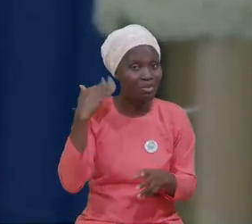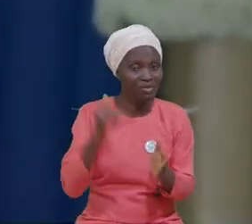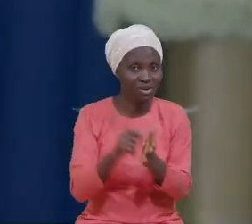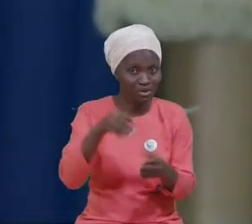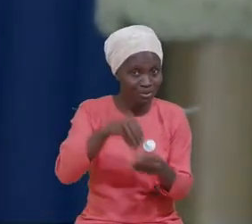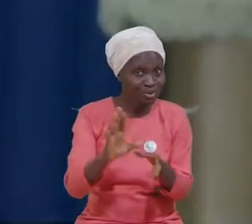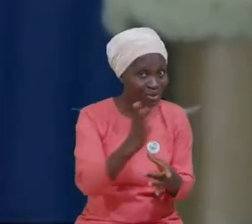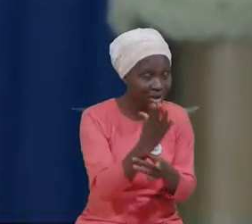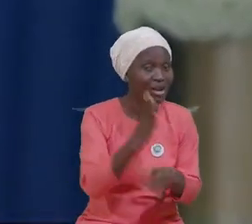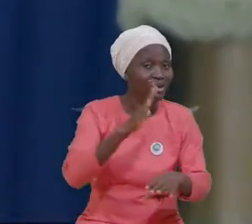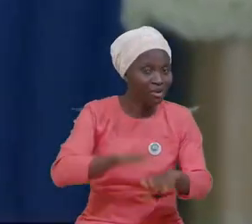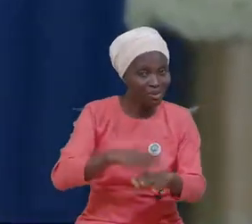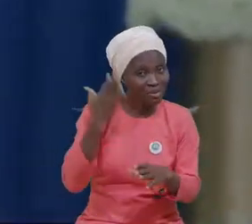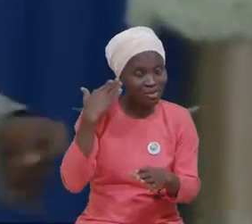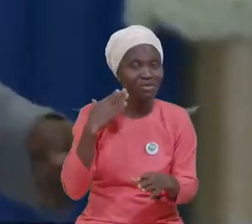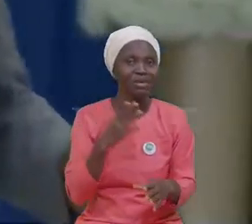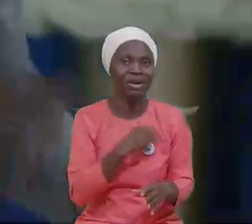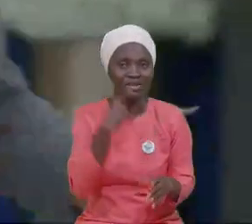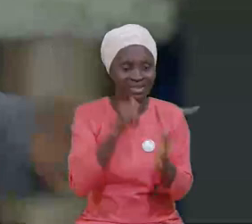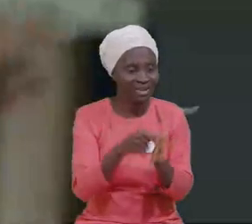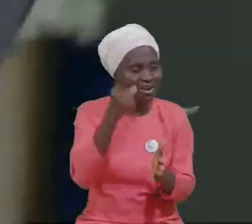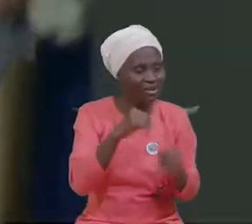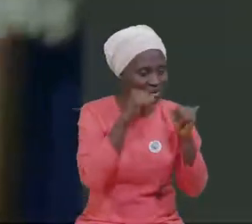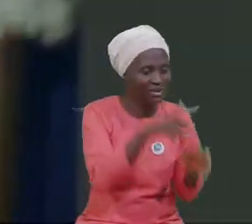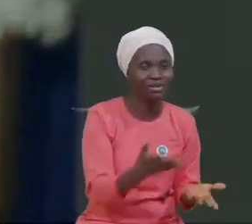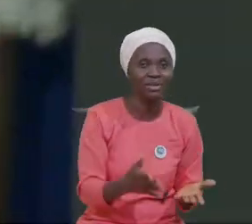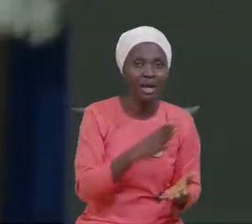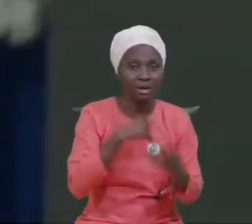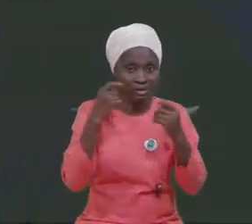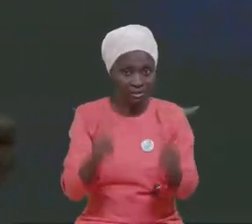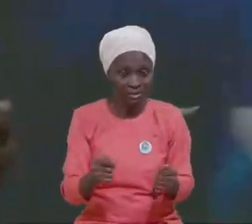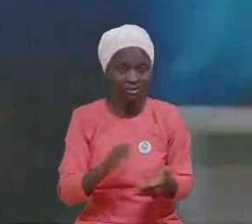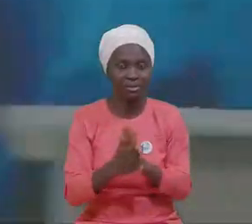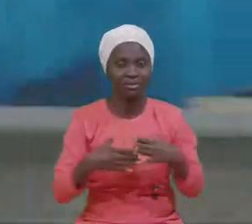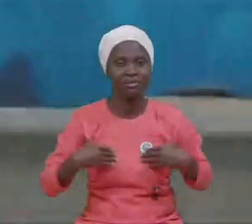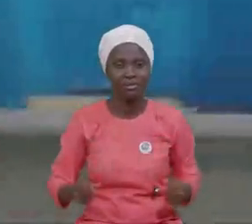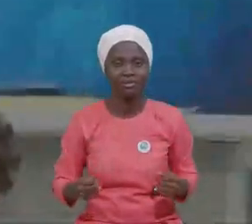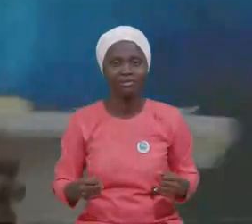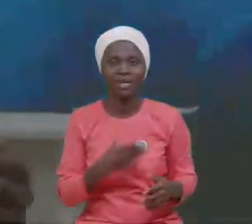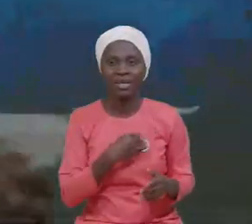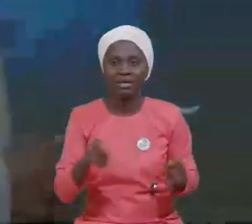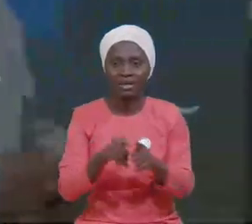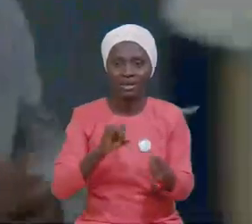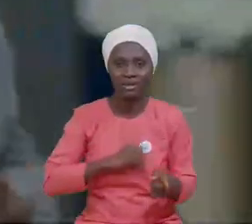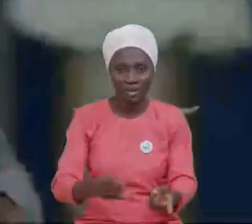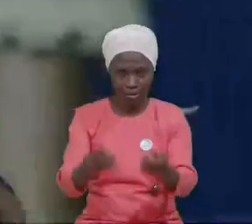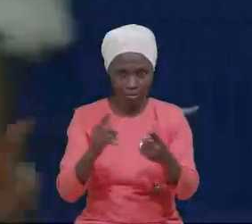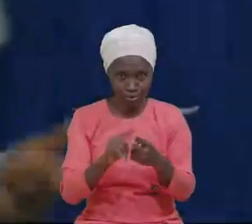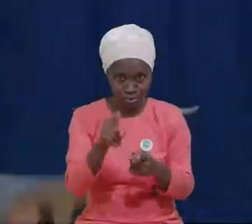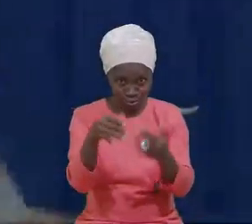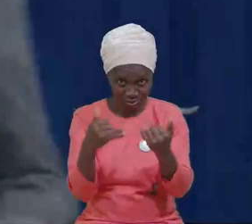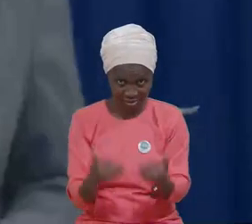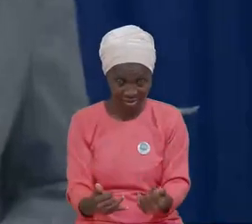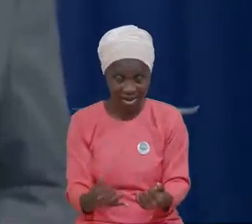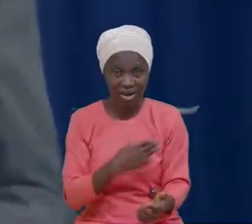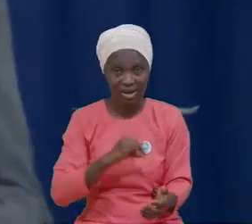sorti, tu l'as touché au pied. Et comment tu vas que Dieu te bénisse? Et instantanément, elle était guérie. Et quand je viens vers